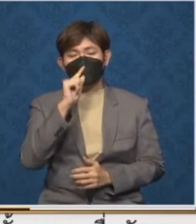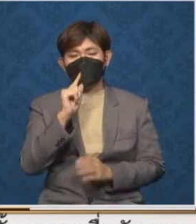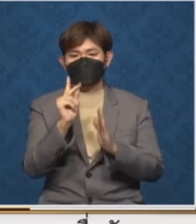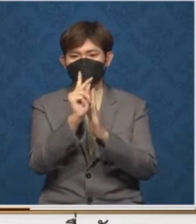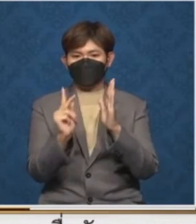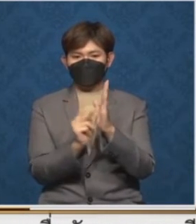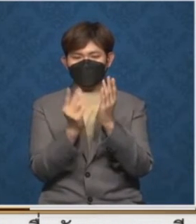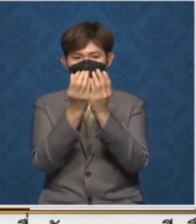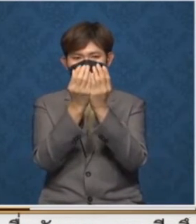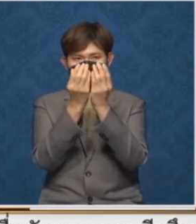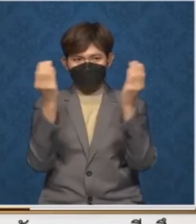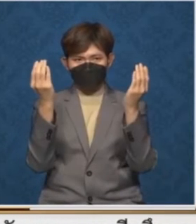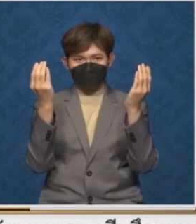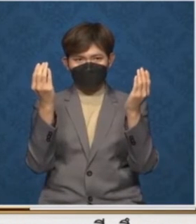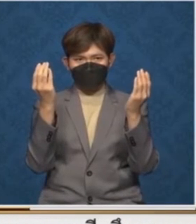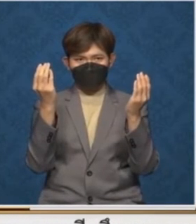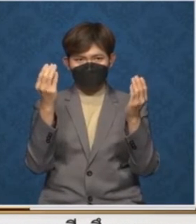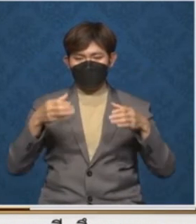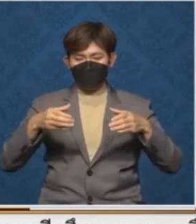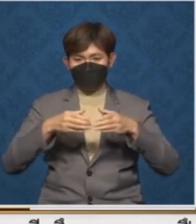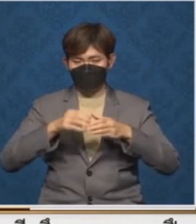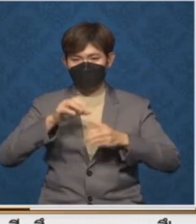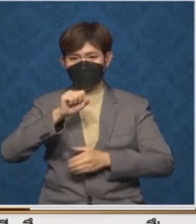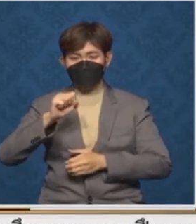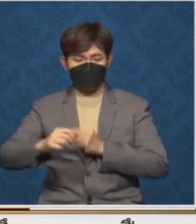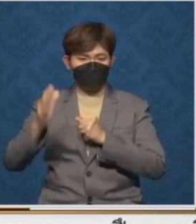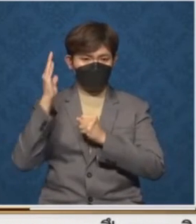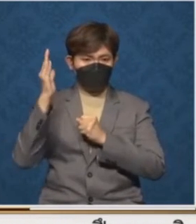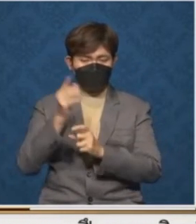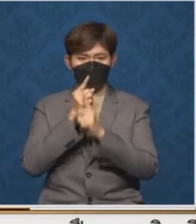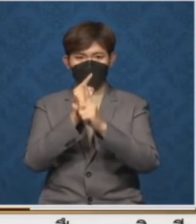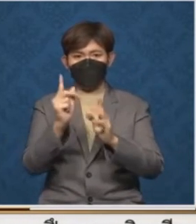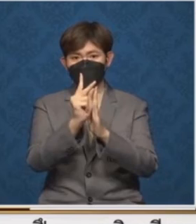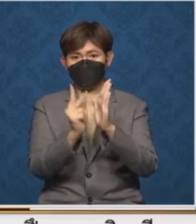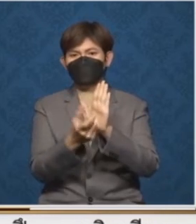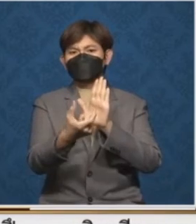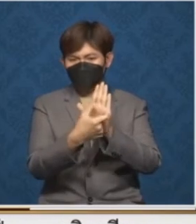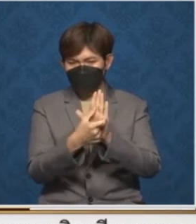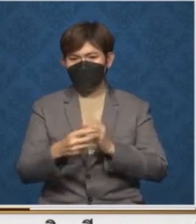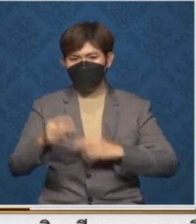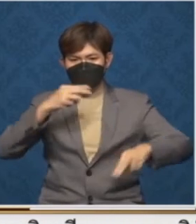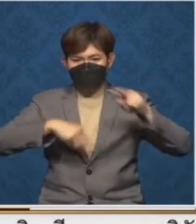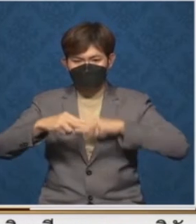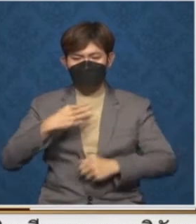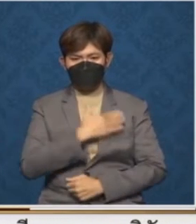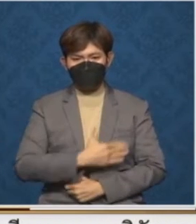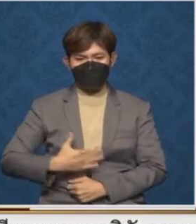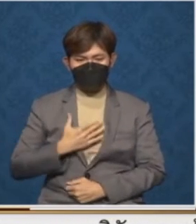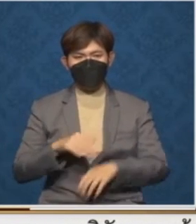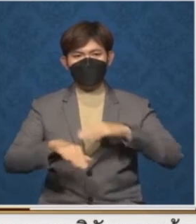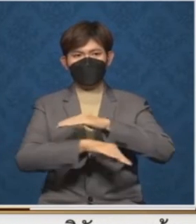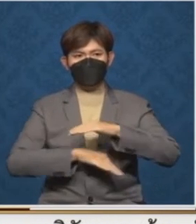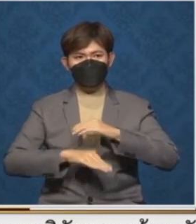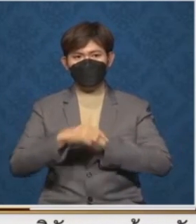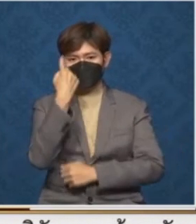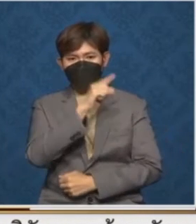บาทแต่ 360 บาทคนชาวบ้านที่เข้ายากจนเข้จะมีปัญาเลยครัเข้าไม่มีแต่เขากต้องด้น